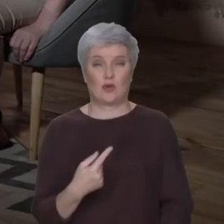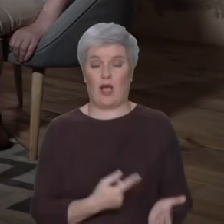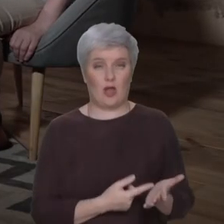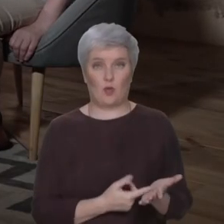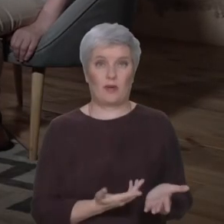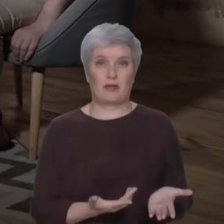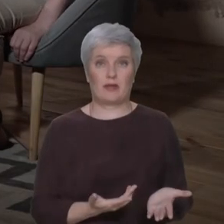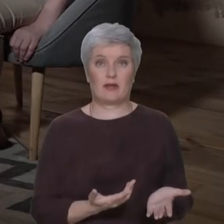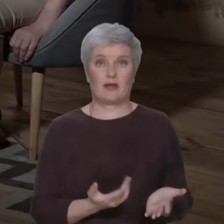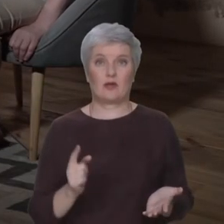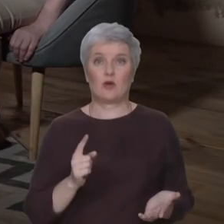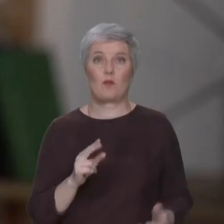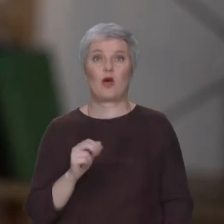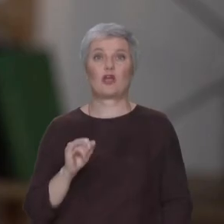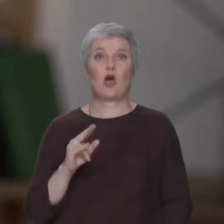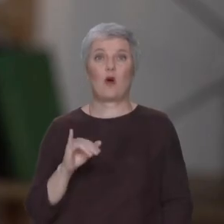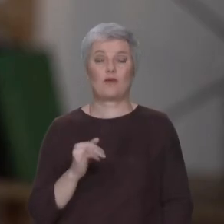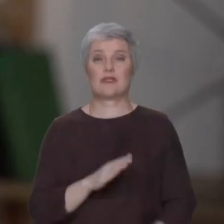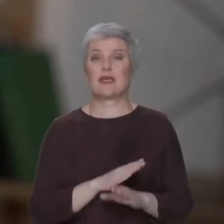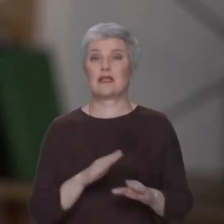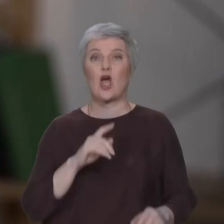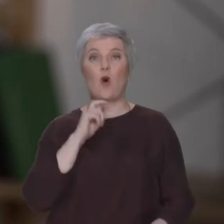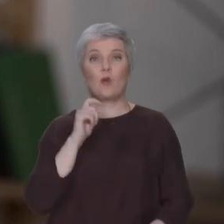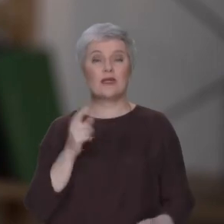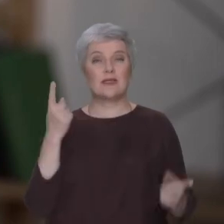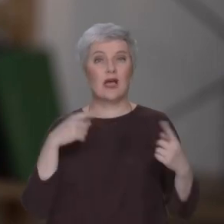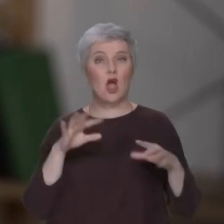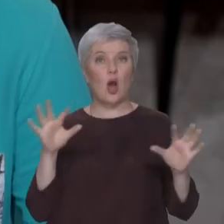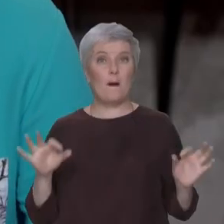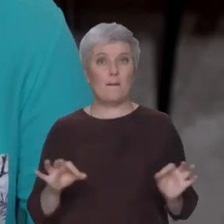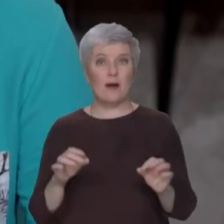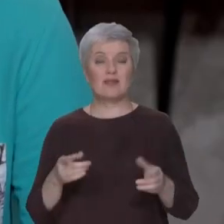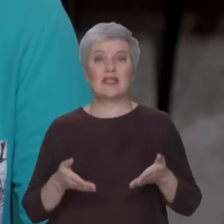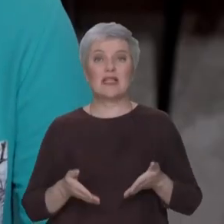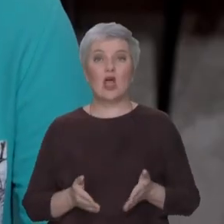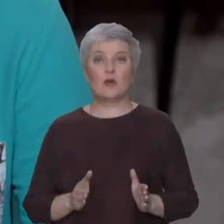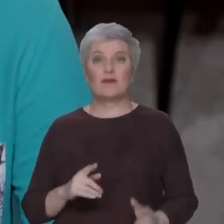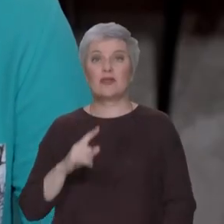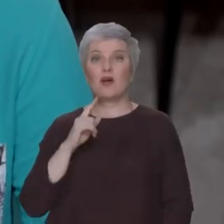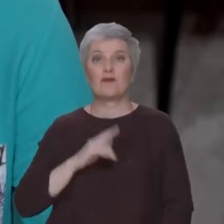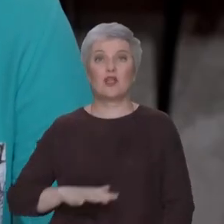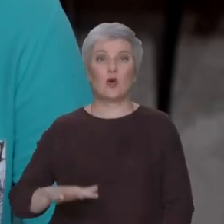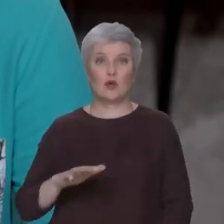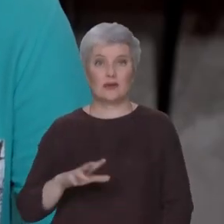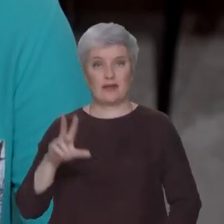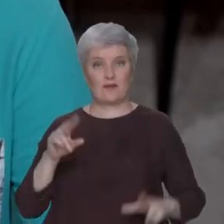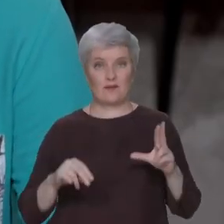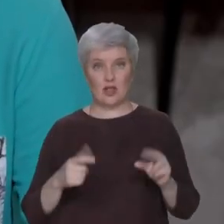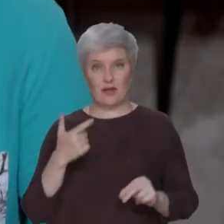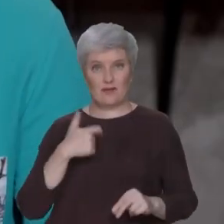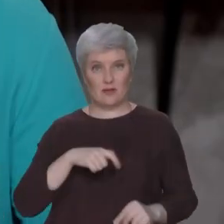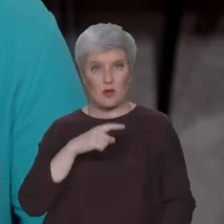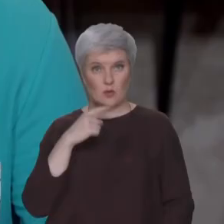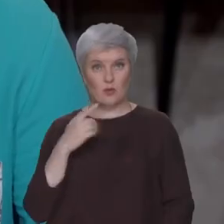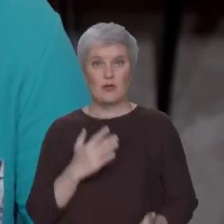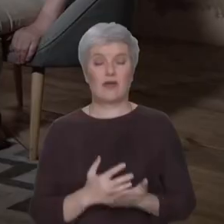чому Чайковський не український композитор, і вони абсолютно слушні. Він народився в Росії, росіянином себе вважав і є